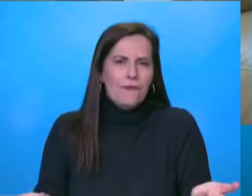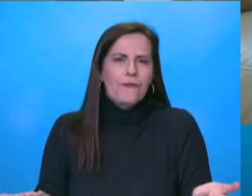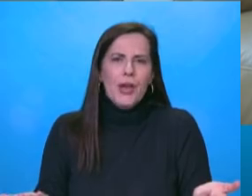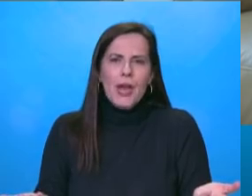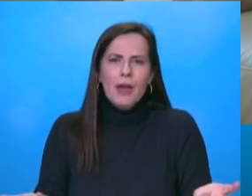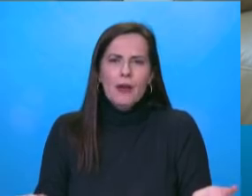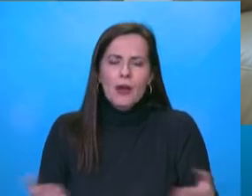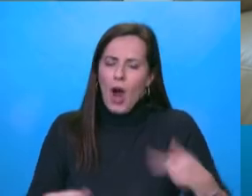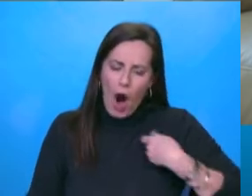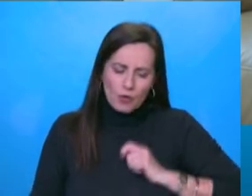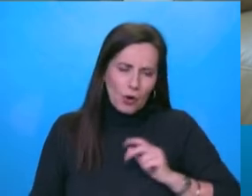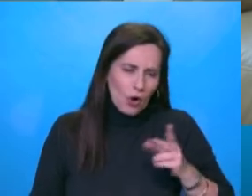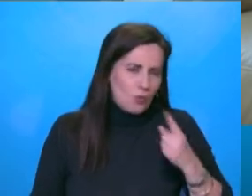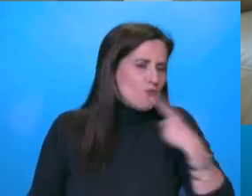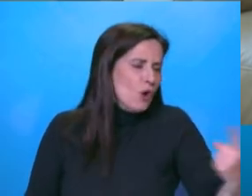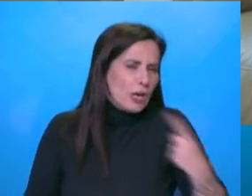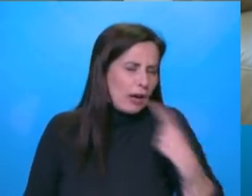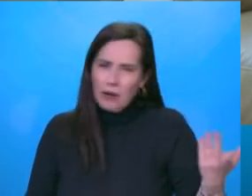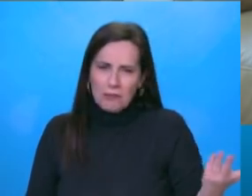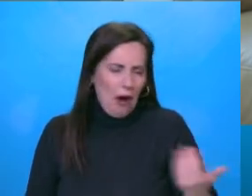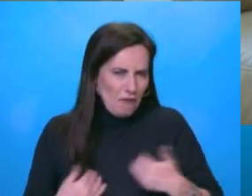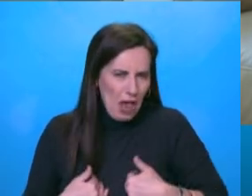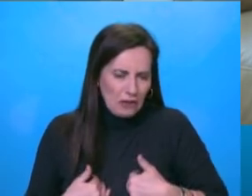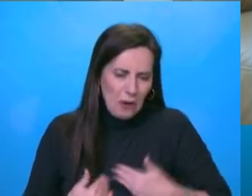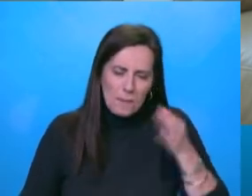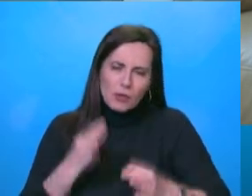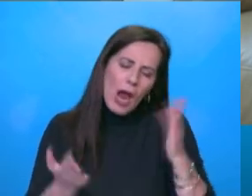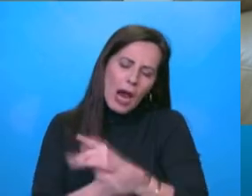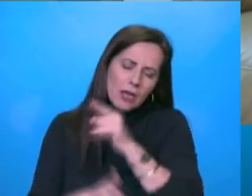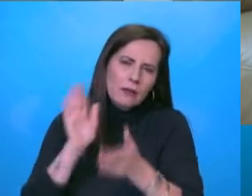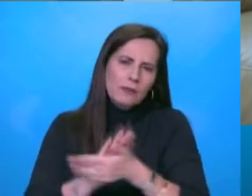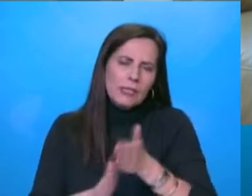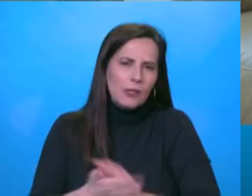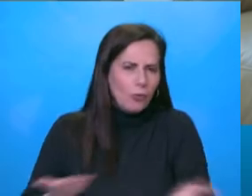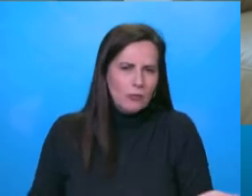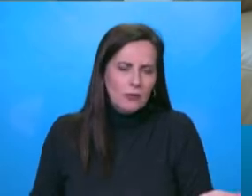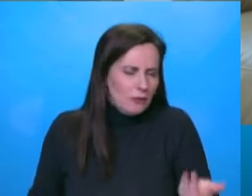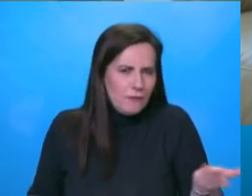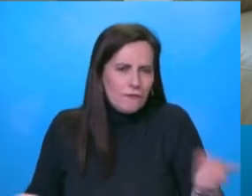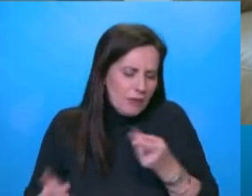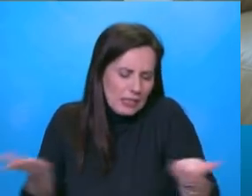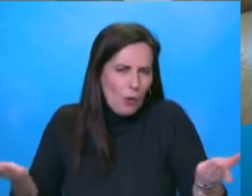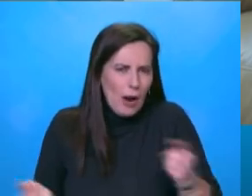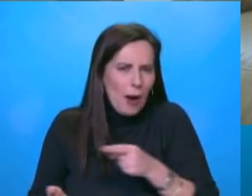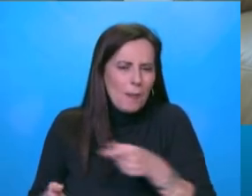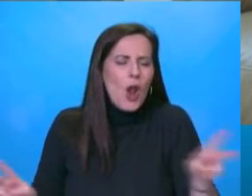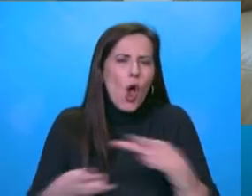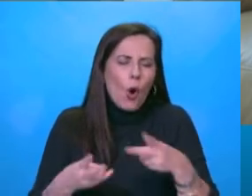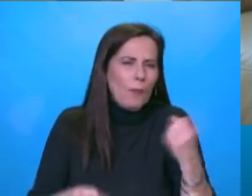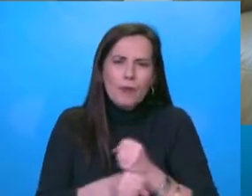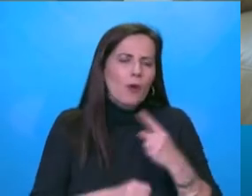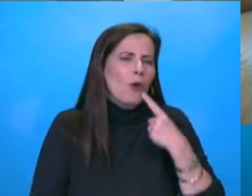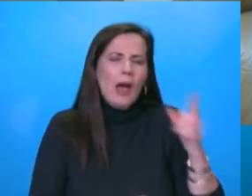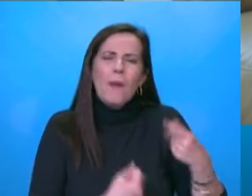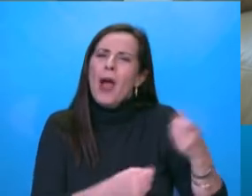והשבק יכול להגיד מה שהוא רוצה להגיד. בית משפט קבע את זה, וזהו, הם לא יכולים לפעול איך שבא להם,